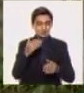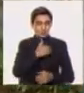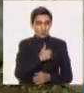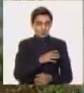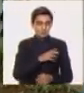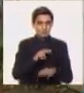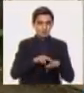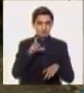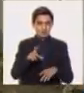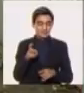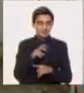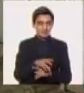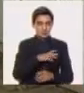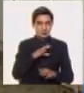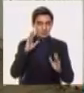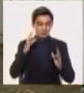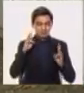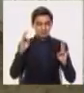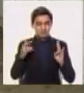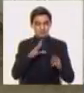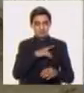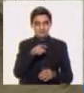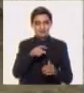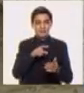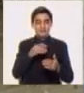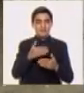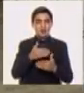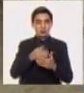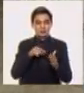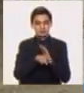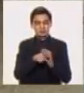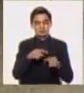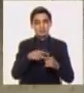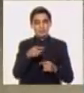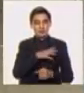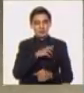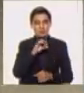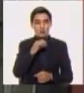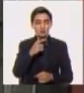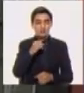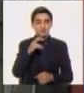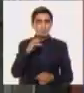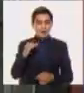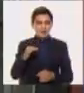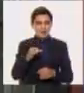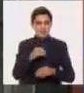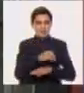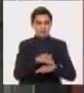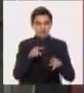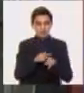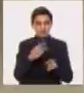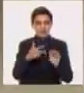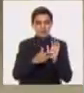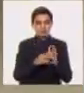қызметінен қолған полицейдің шулы оқиғасы осы қақпаның арғы бетінде болған. Бөгенбай Батыр көшесі 38-ші үйдегі оқиға